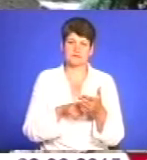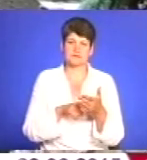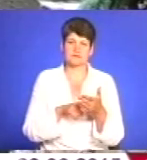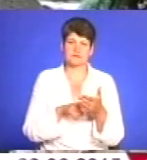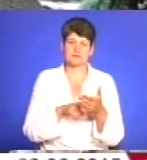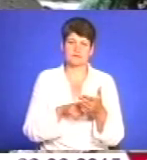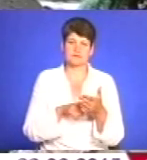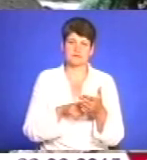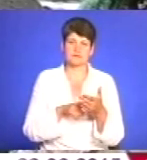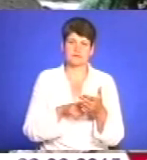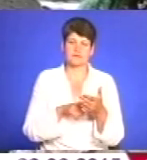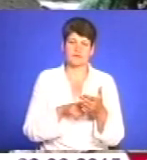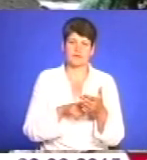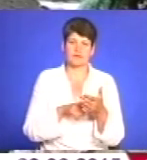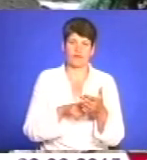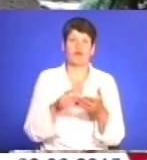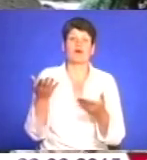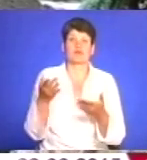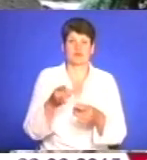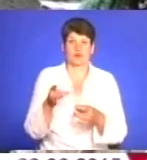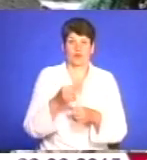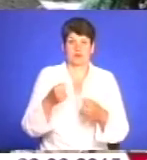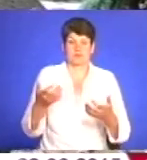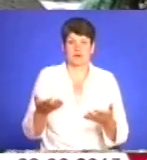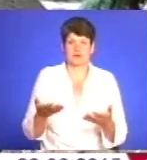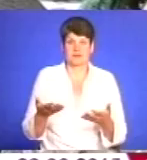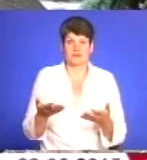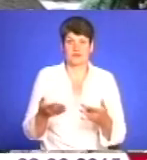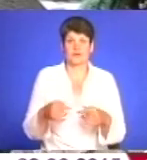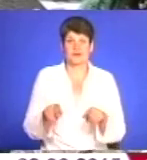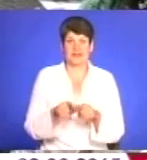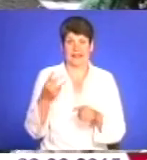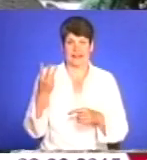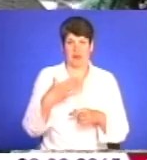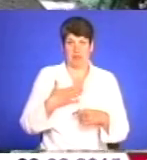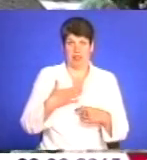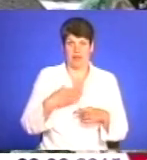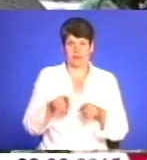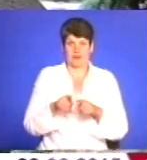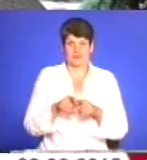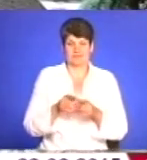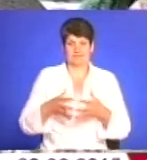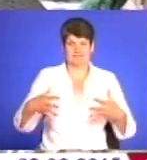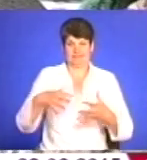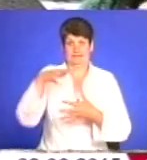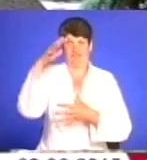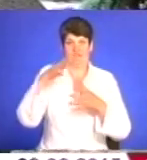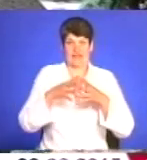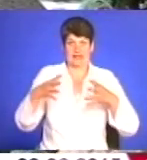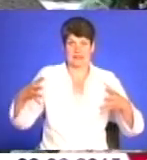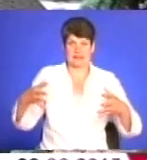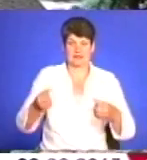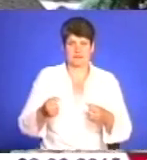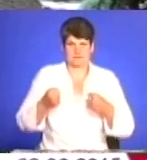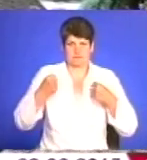А який в нього, то, власне, був розмір? Таких, як три мене, напевно. Він дуже великий, міцної